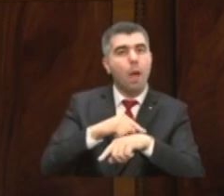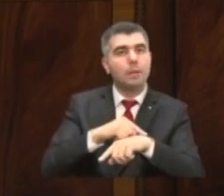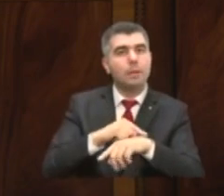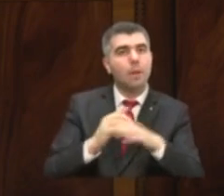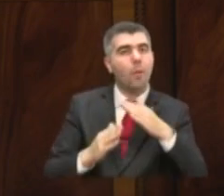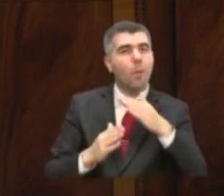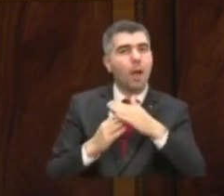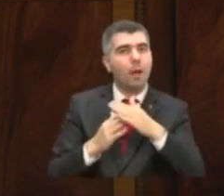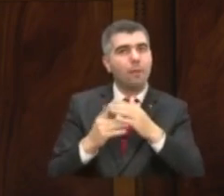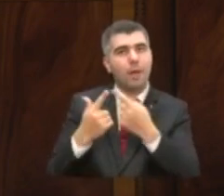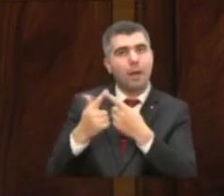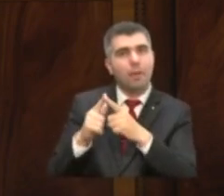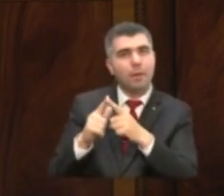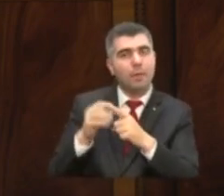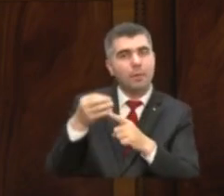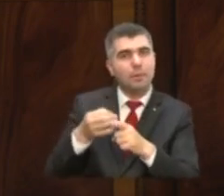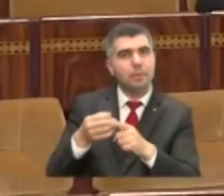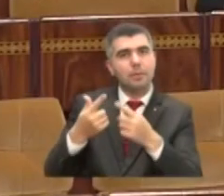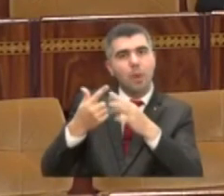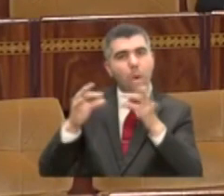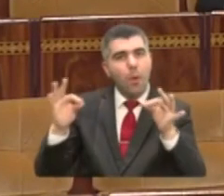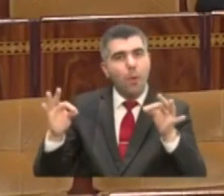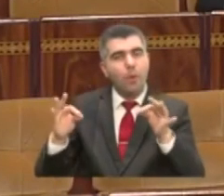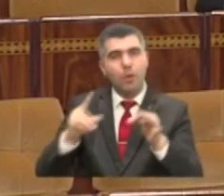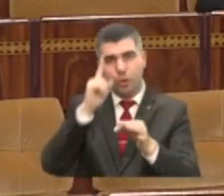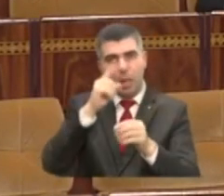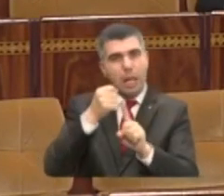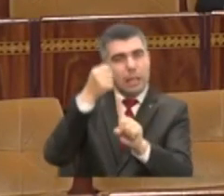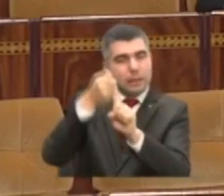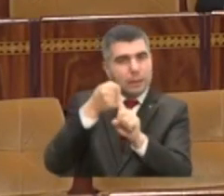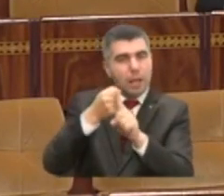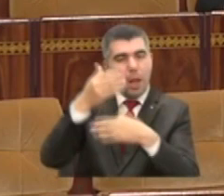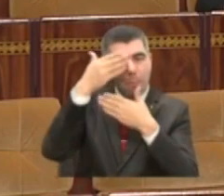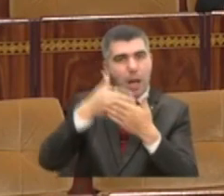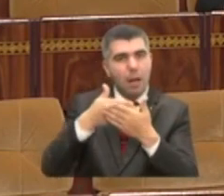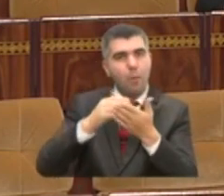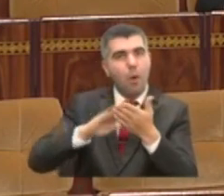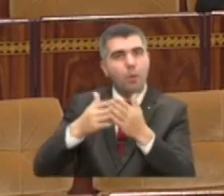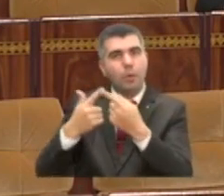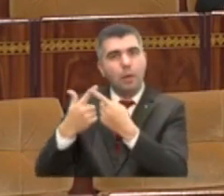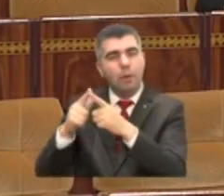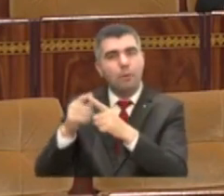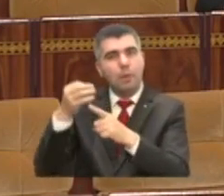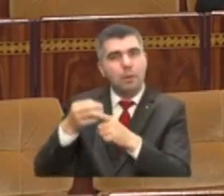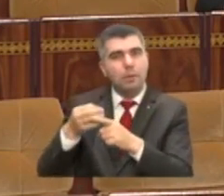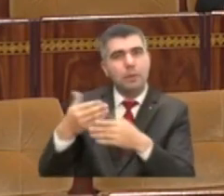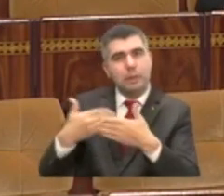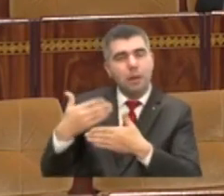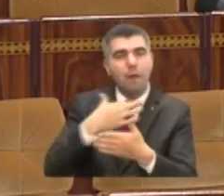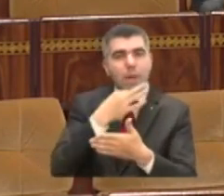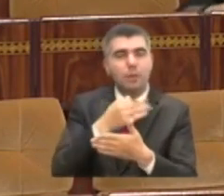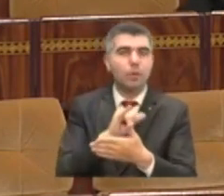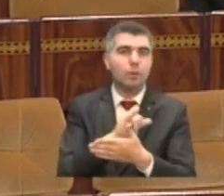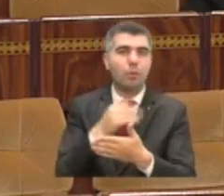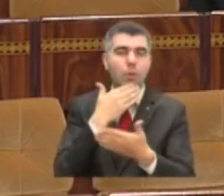أشكالاً متعددة ومتنوعة. وسيستمر المغرب في هذا الاتجاه ديال المقاومة هذه الشبكات وعدم التساهل معها.